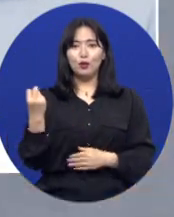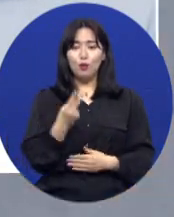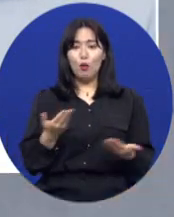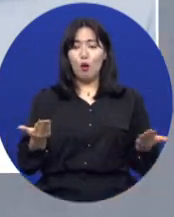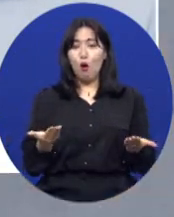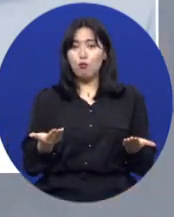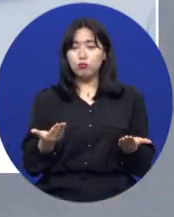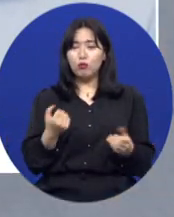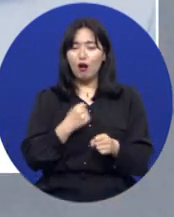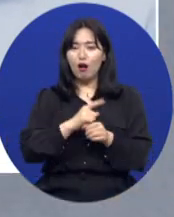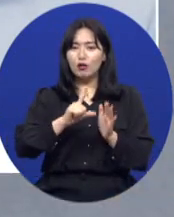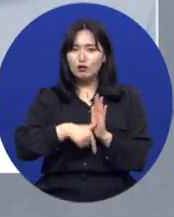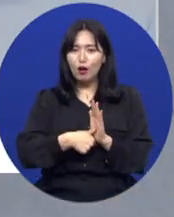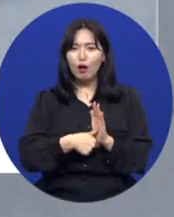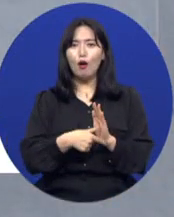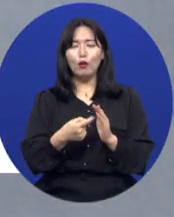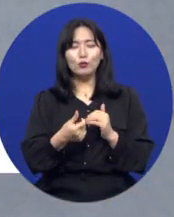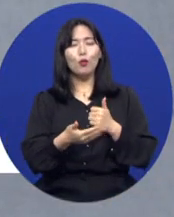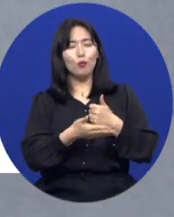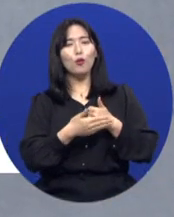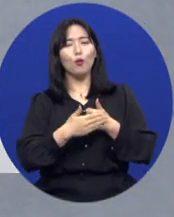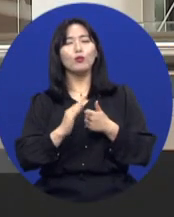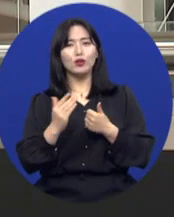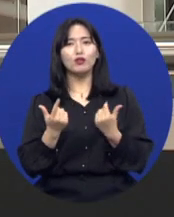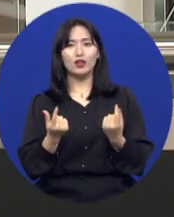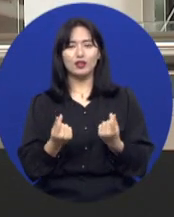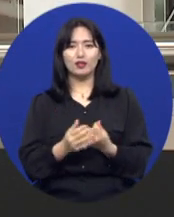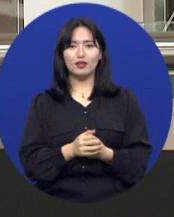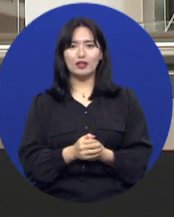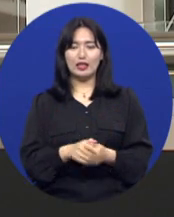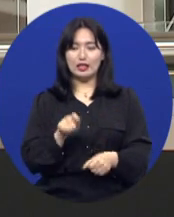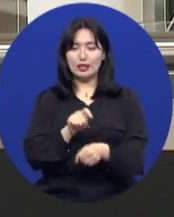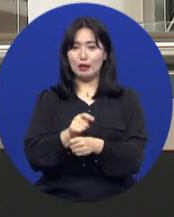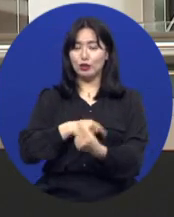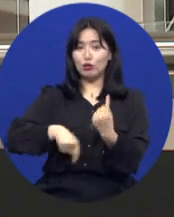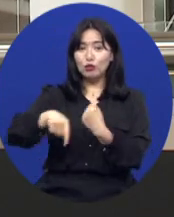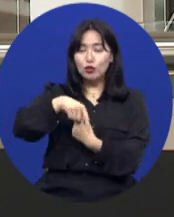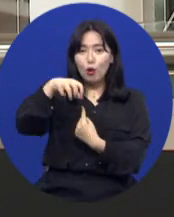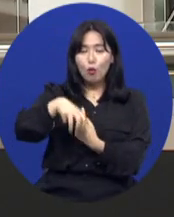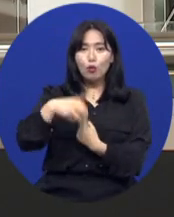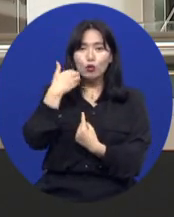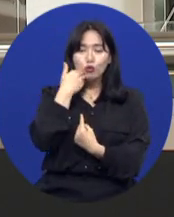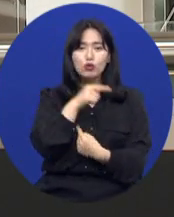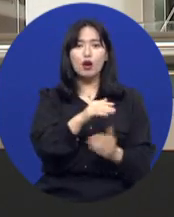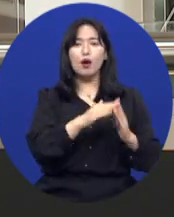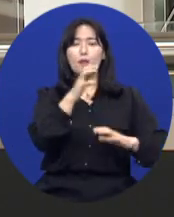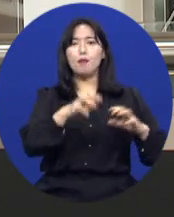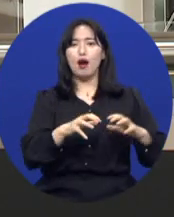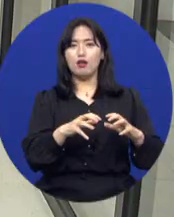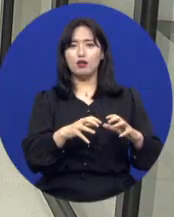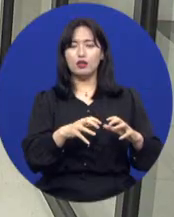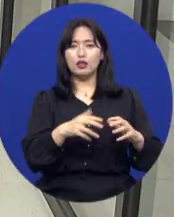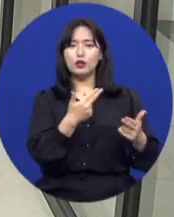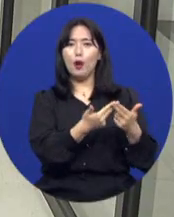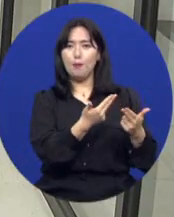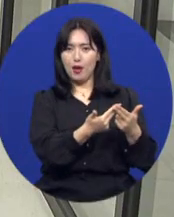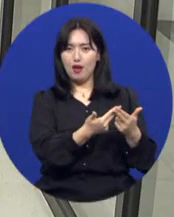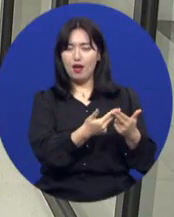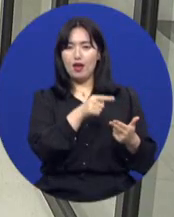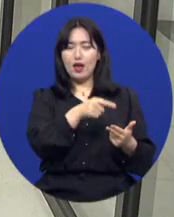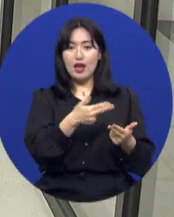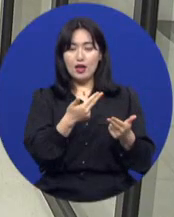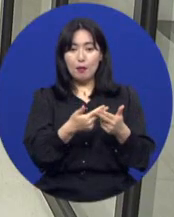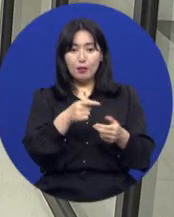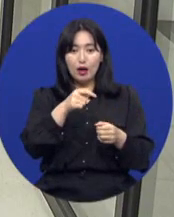도움도 간접적으로 되는 거죠 사무실을 운영하는 곳엔 이 말에 협동 주악 마을회관에 남는